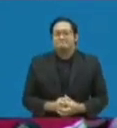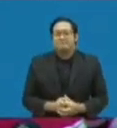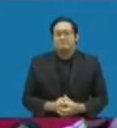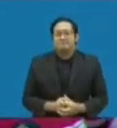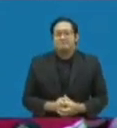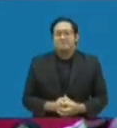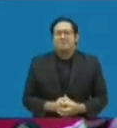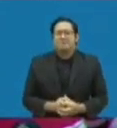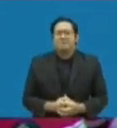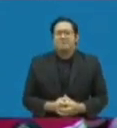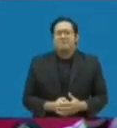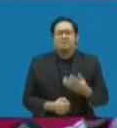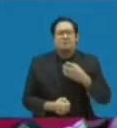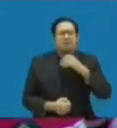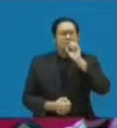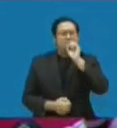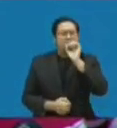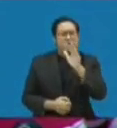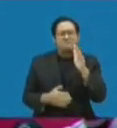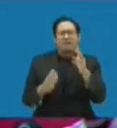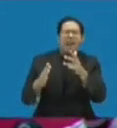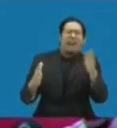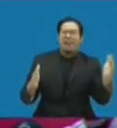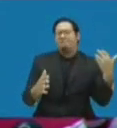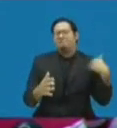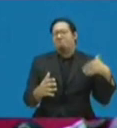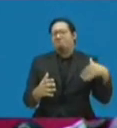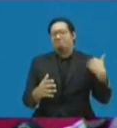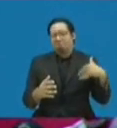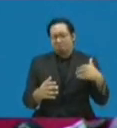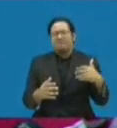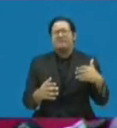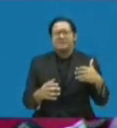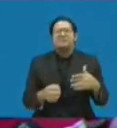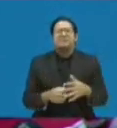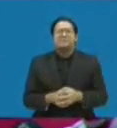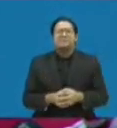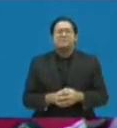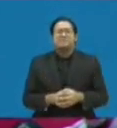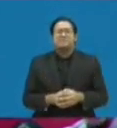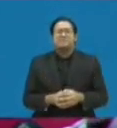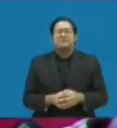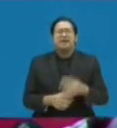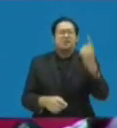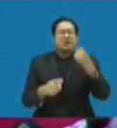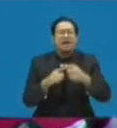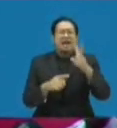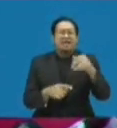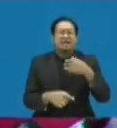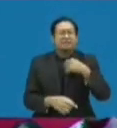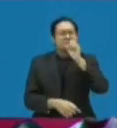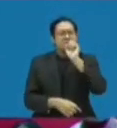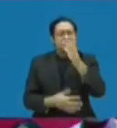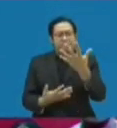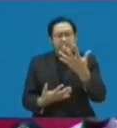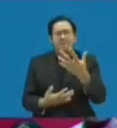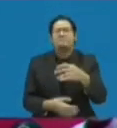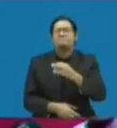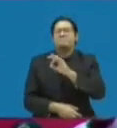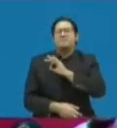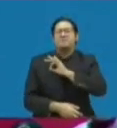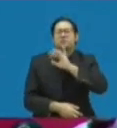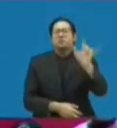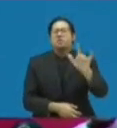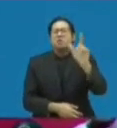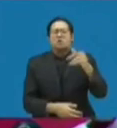Hai tidak banyak yang saya sampaikan Disini errr Hai sekali lagi terima kasih yang tak terhingga Kepada yang terhormat Bapak Presiden